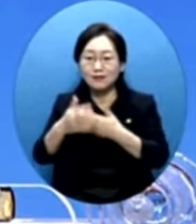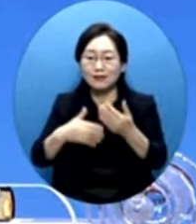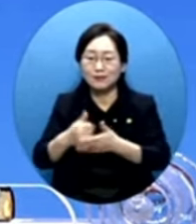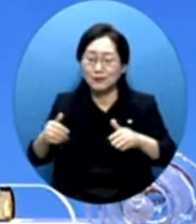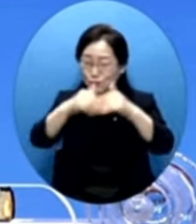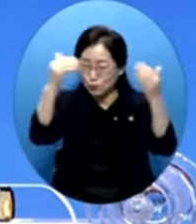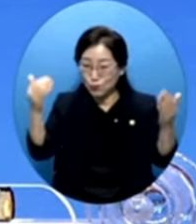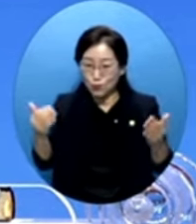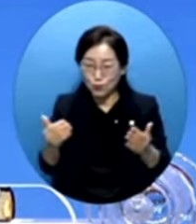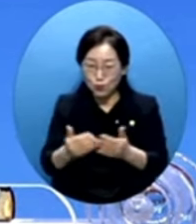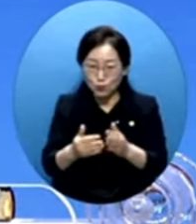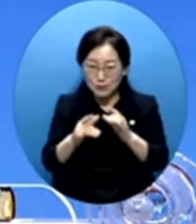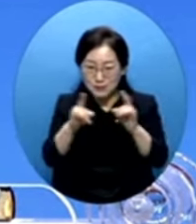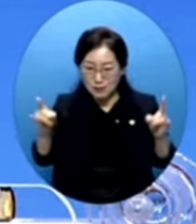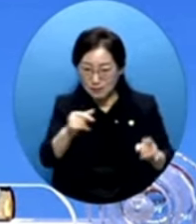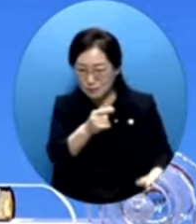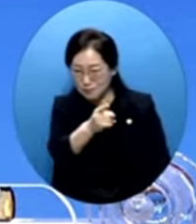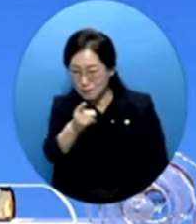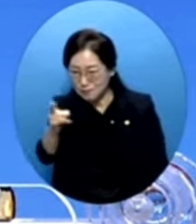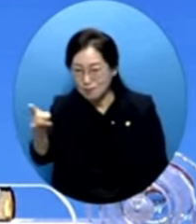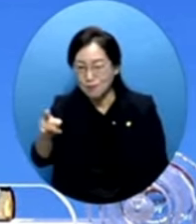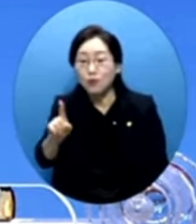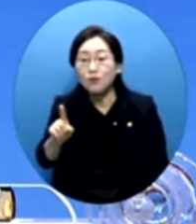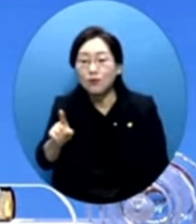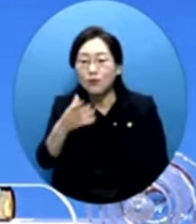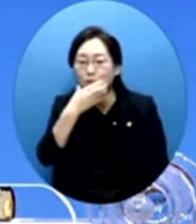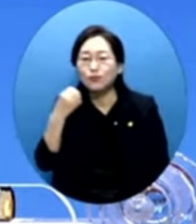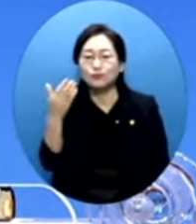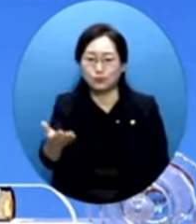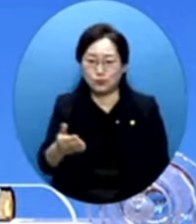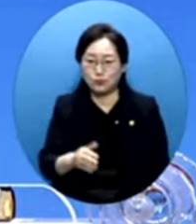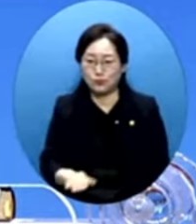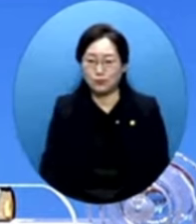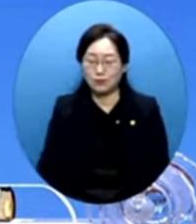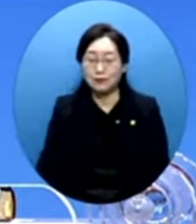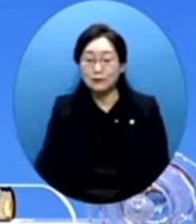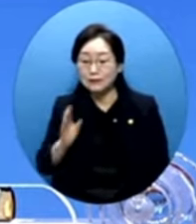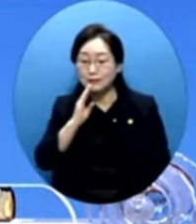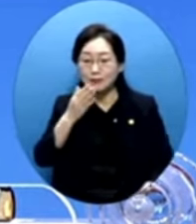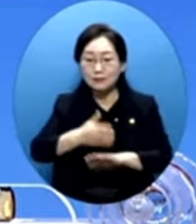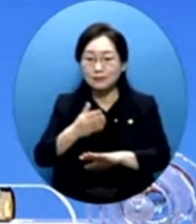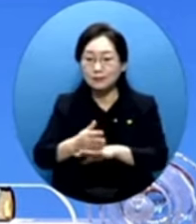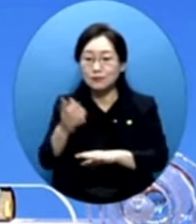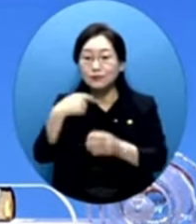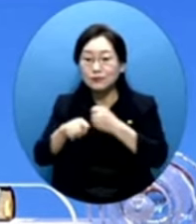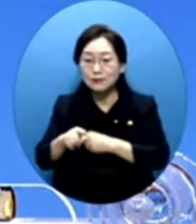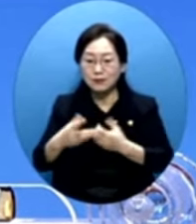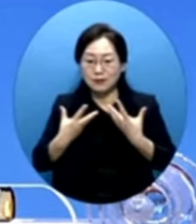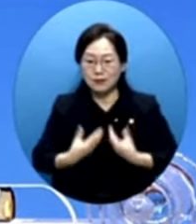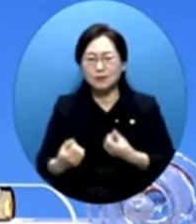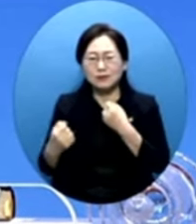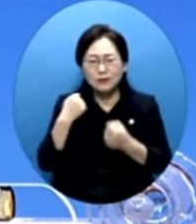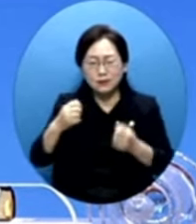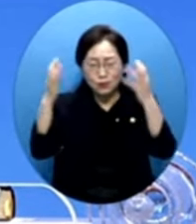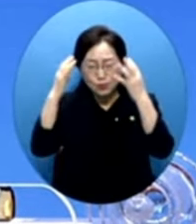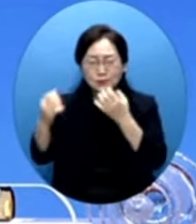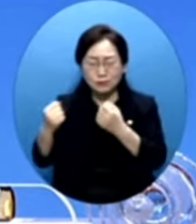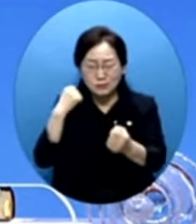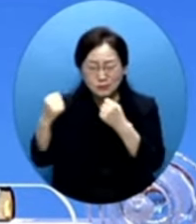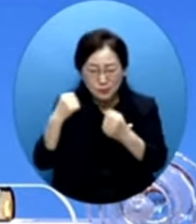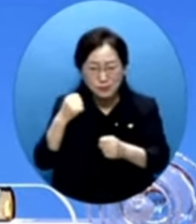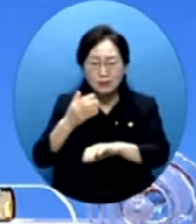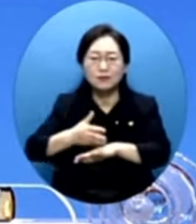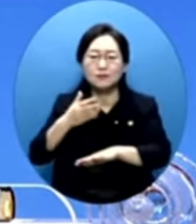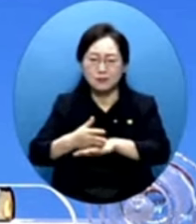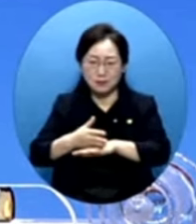큰 복을 내려 주시는 것입니다 아멘 진정한 감사는 절망 중에 고난 중에 드리는